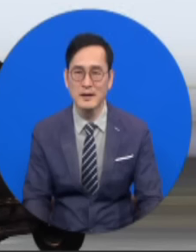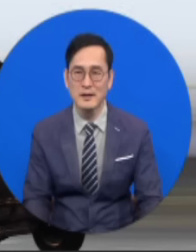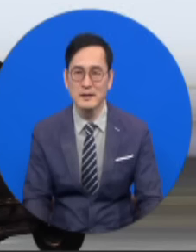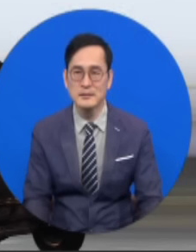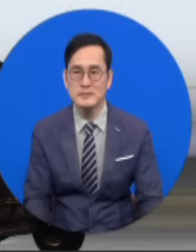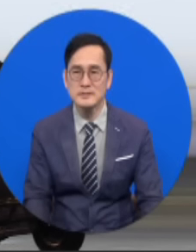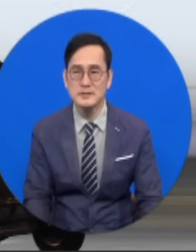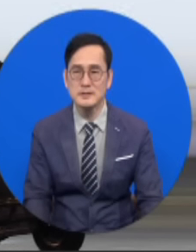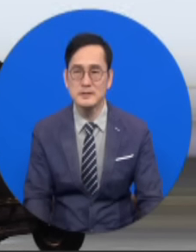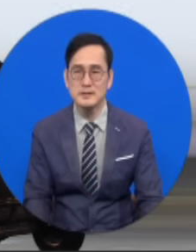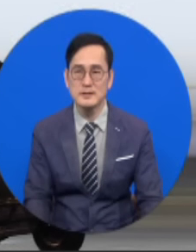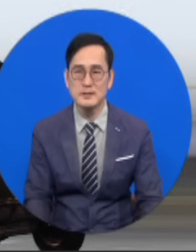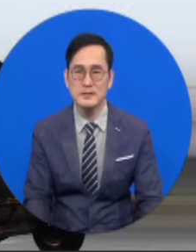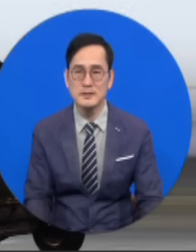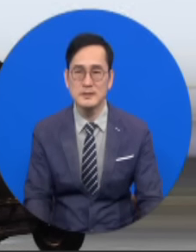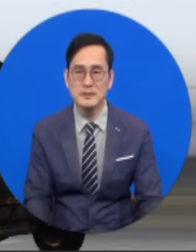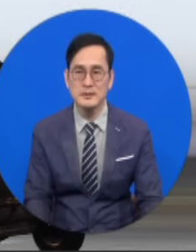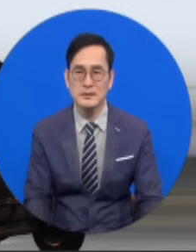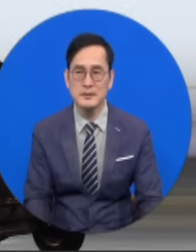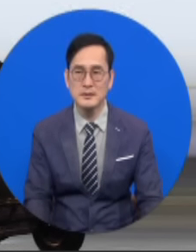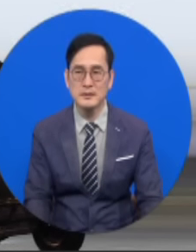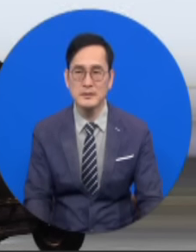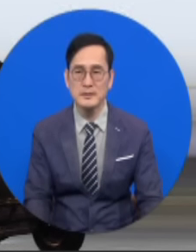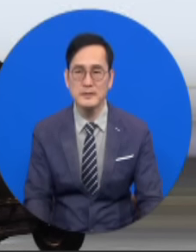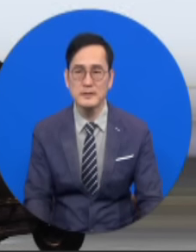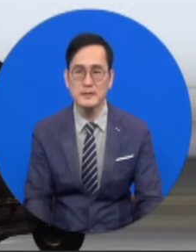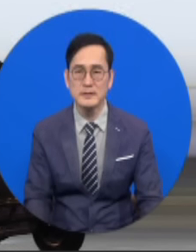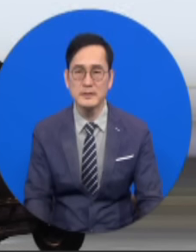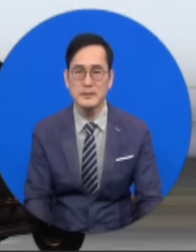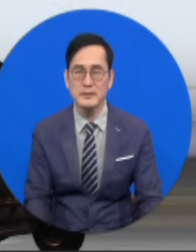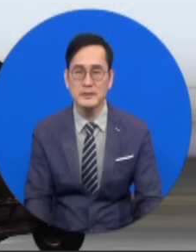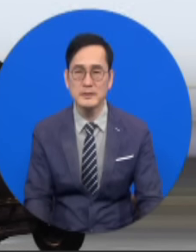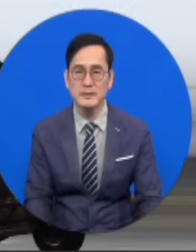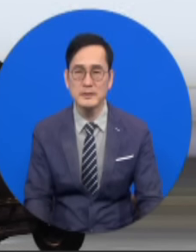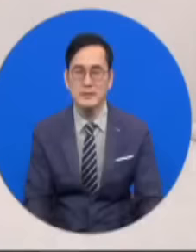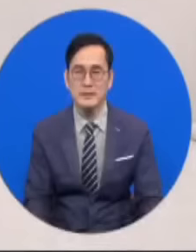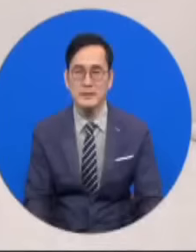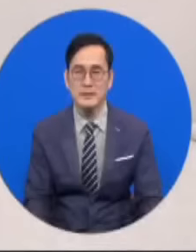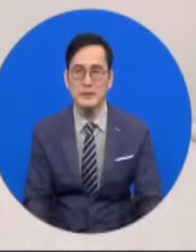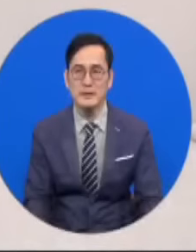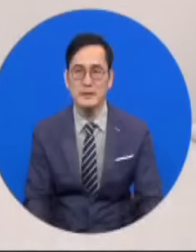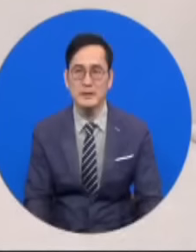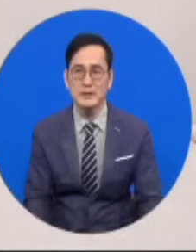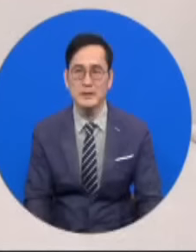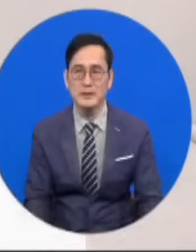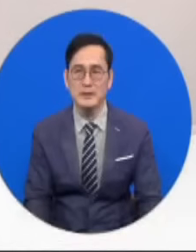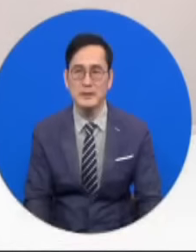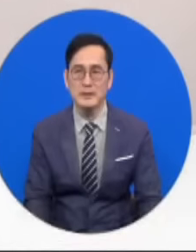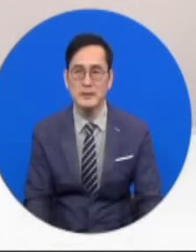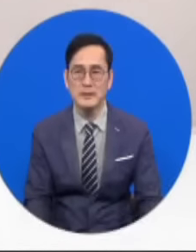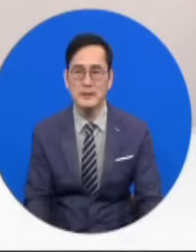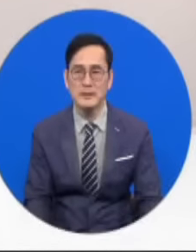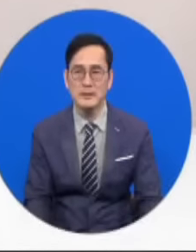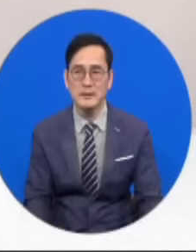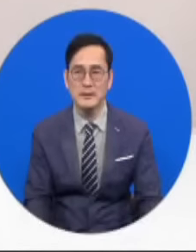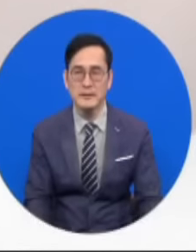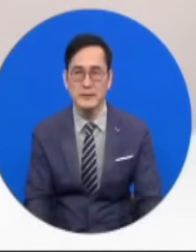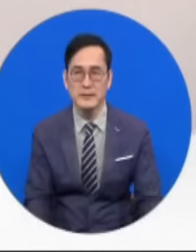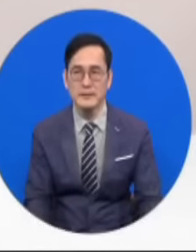관건일 것 같아요 김광산 변호사님 우리는 처음에 많은 사람들이 예상하기